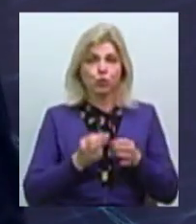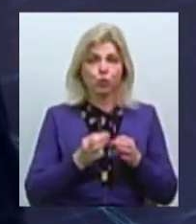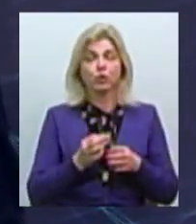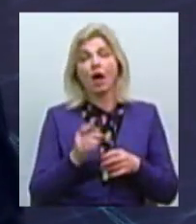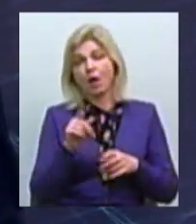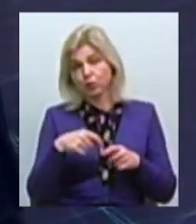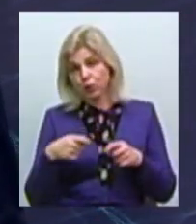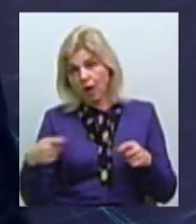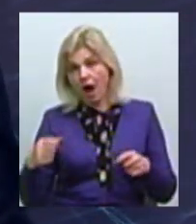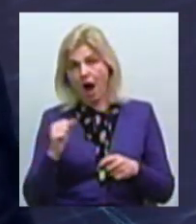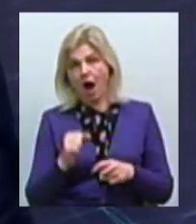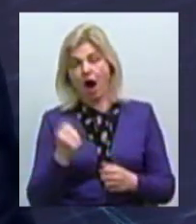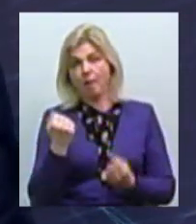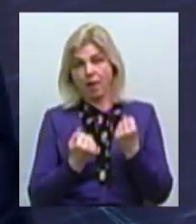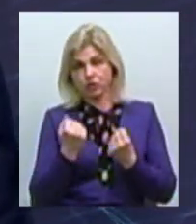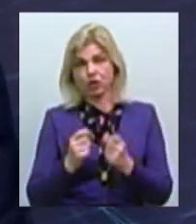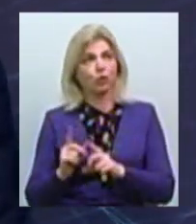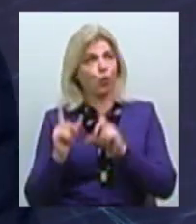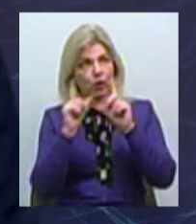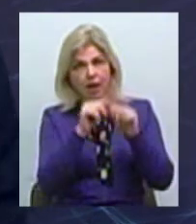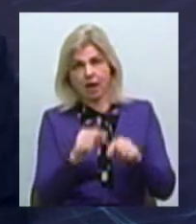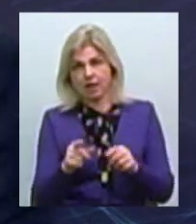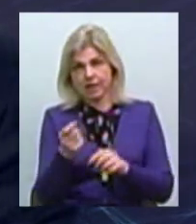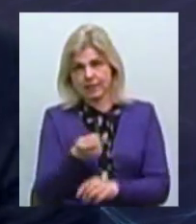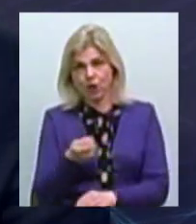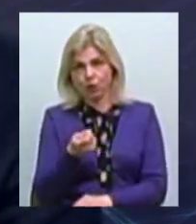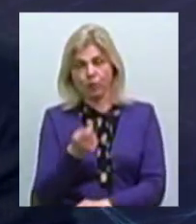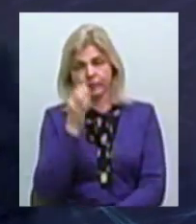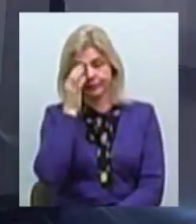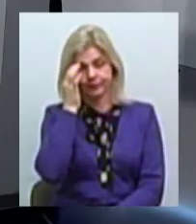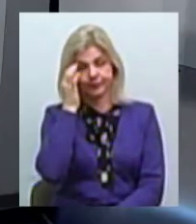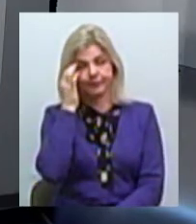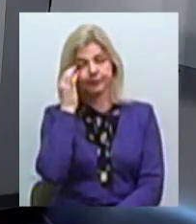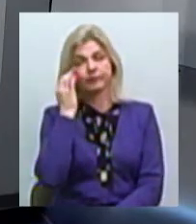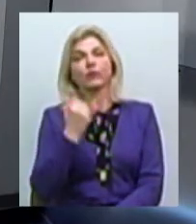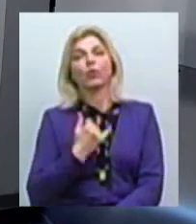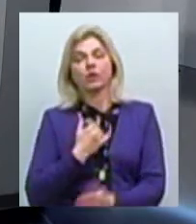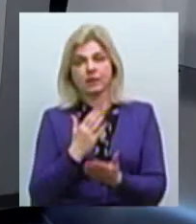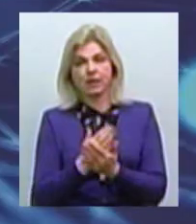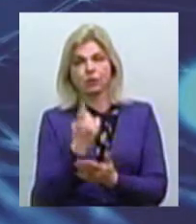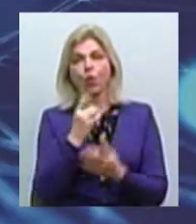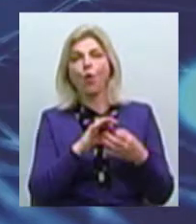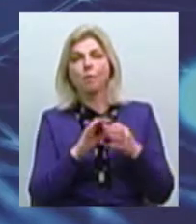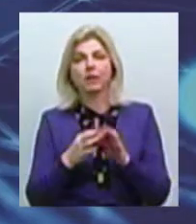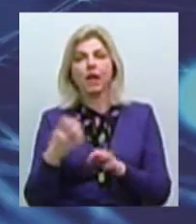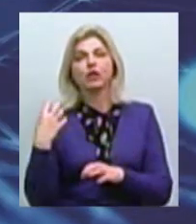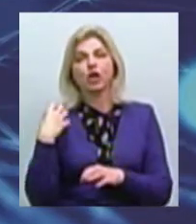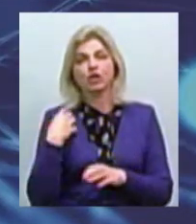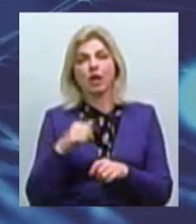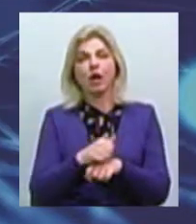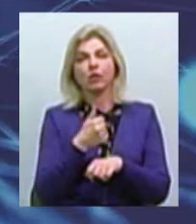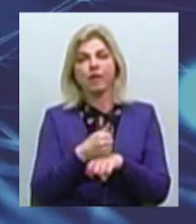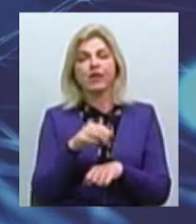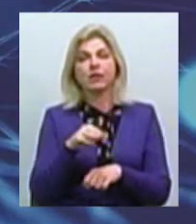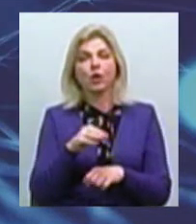камаза уехали зерно крыло у нас есть 1 коментар начальник волокна в территориальных управлений